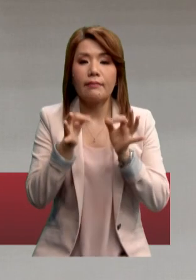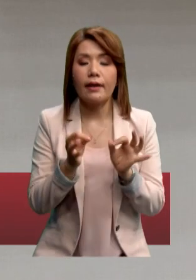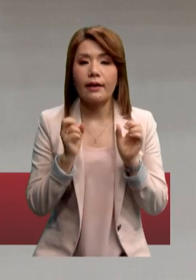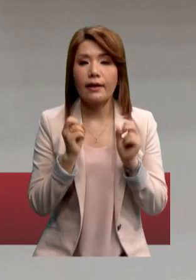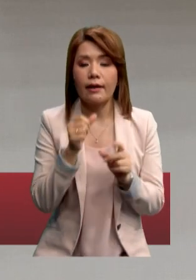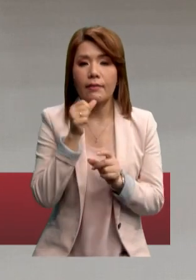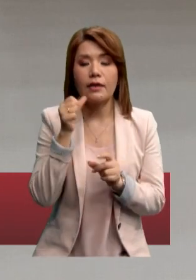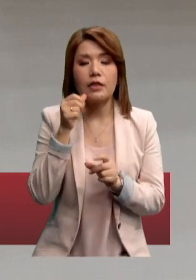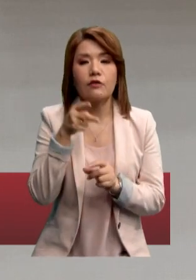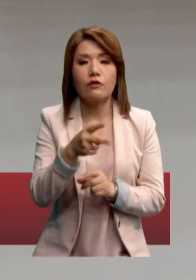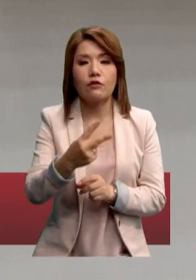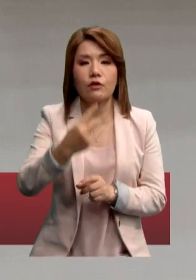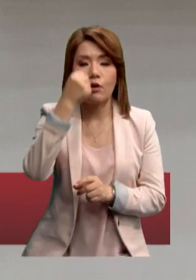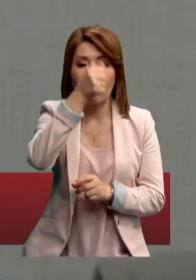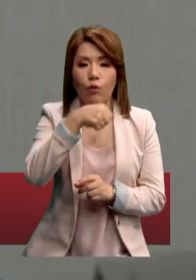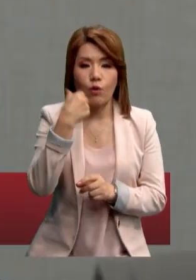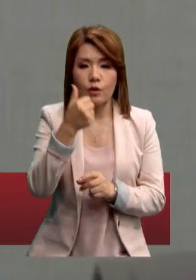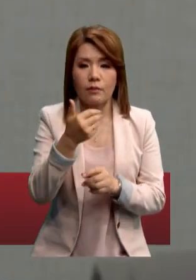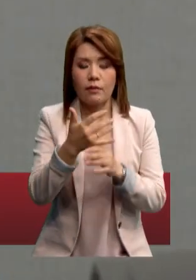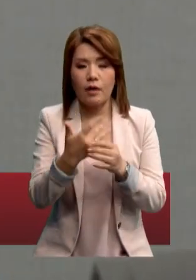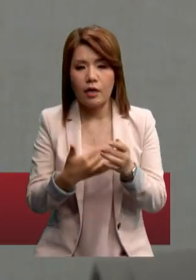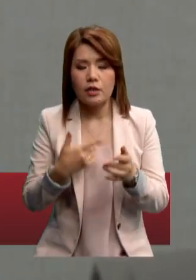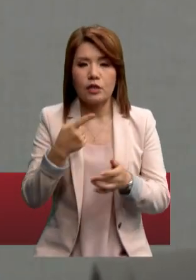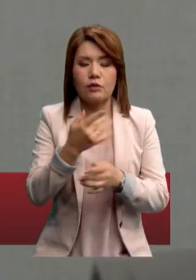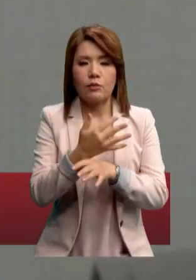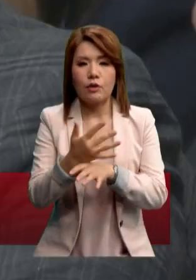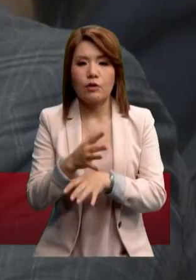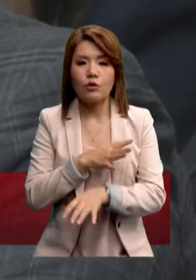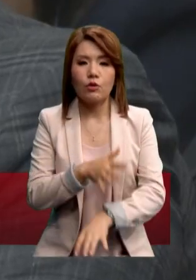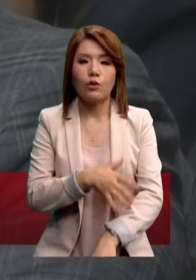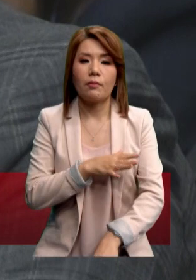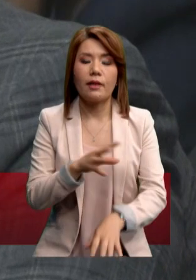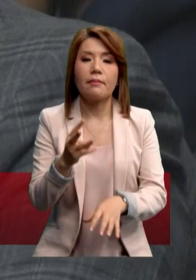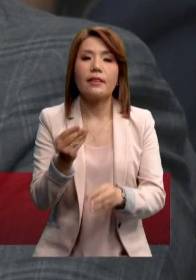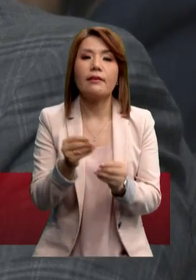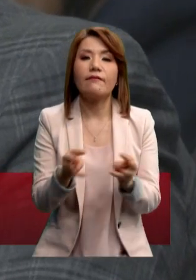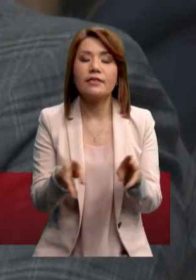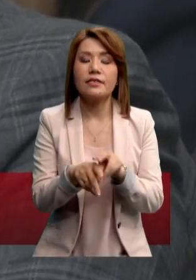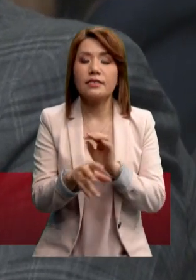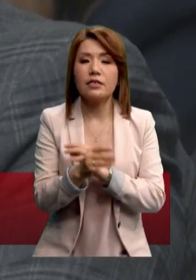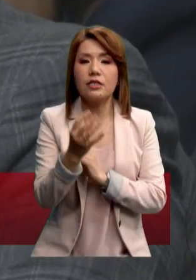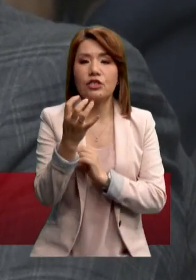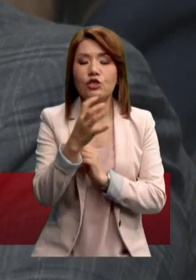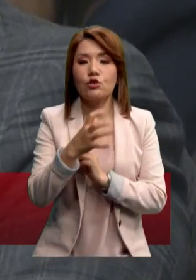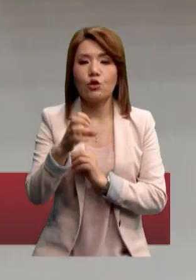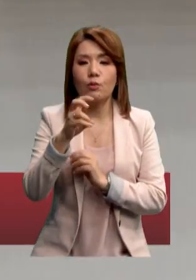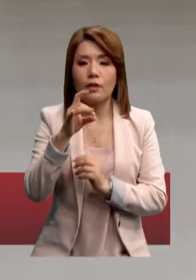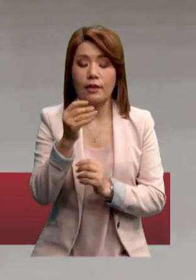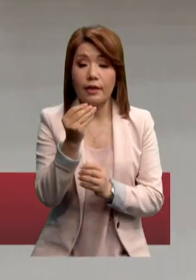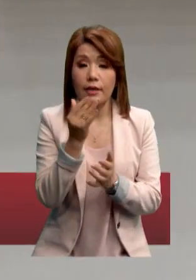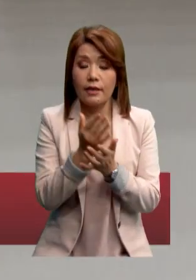деньги в 2022 году, занял несколько часов. По словам главы Минфина, сразу 400 миллиардов бюджетных